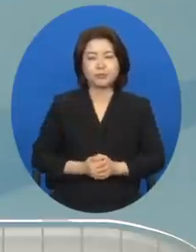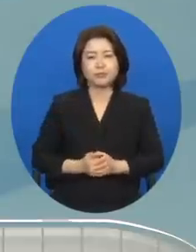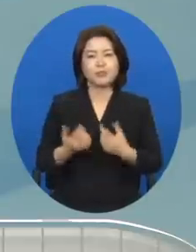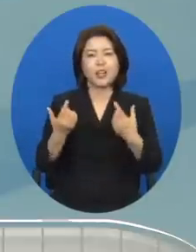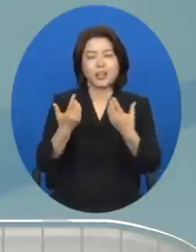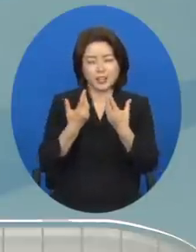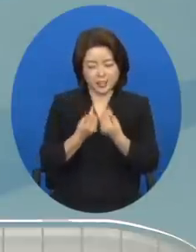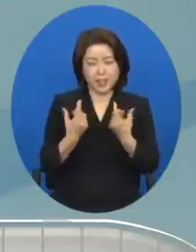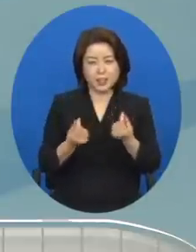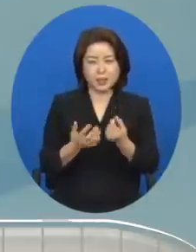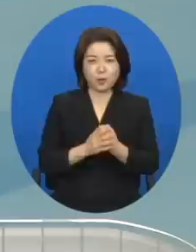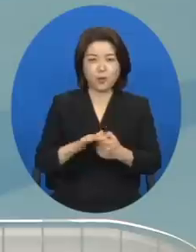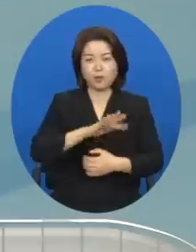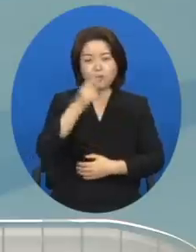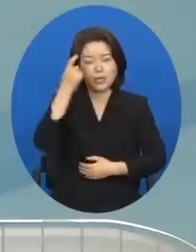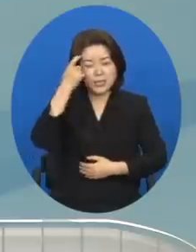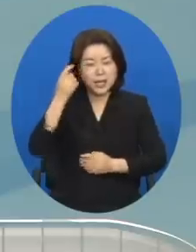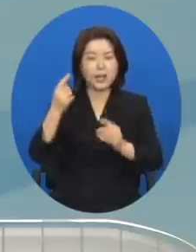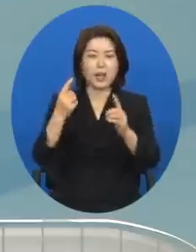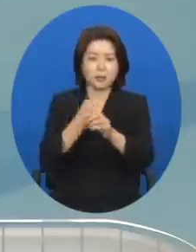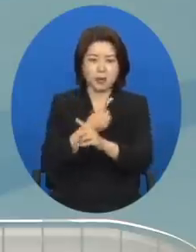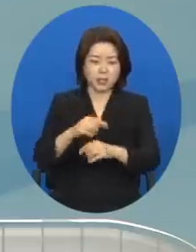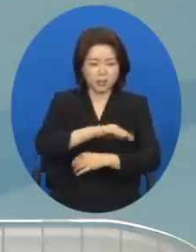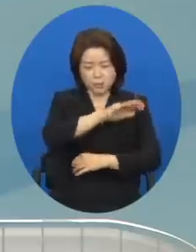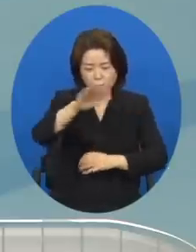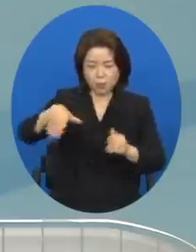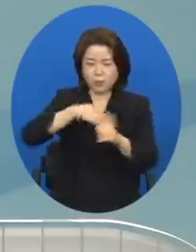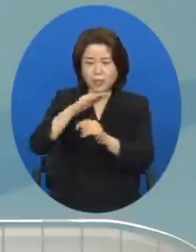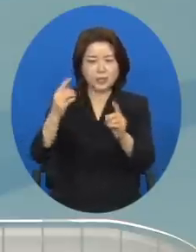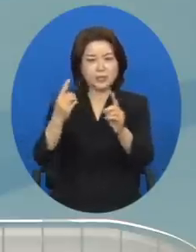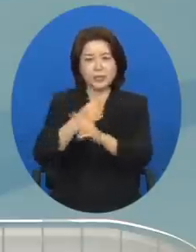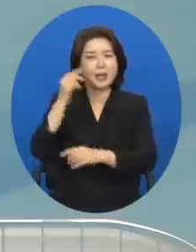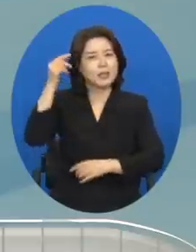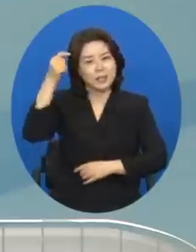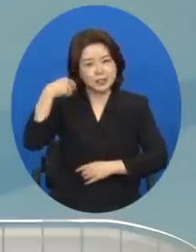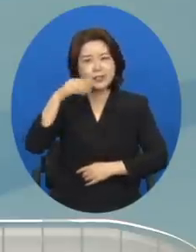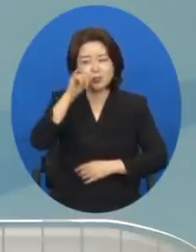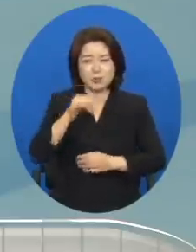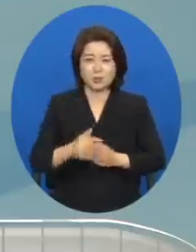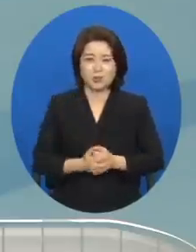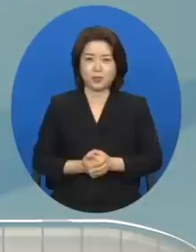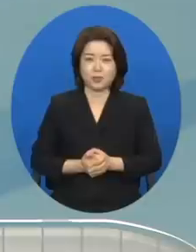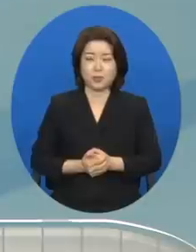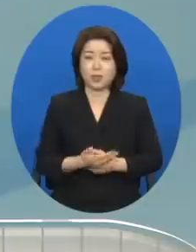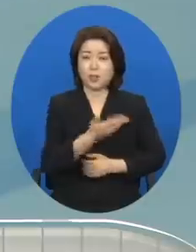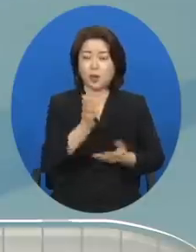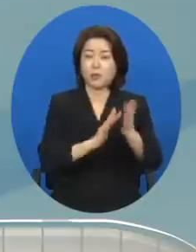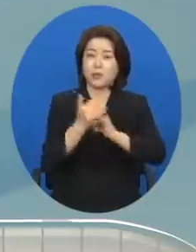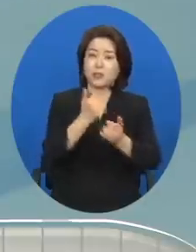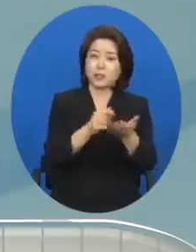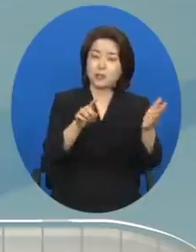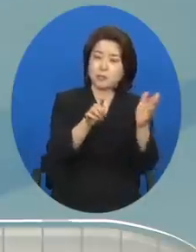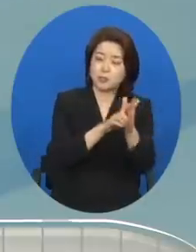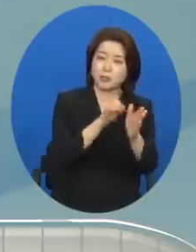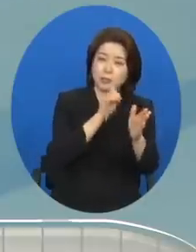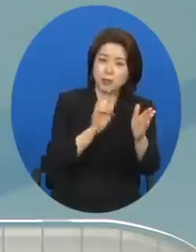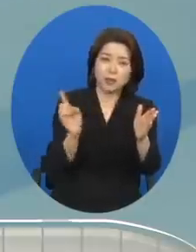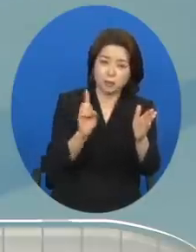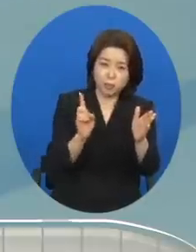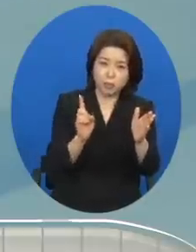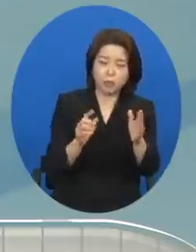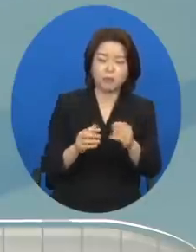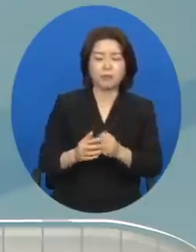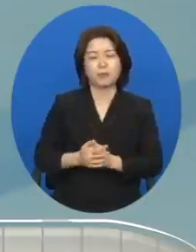게 달라지고 모든 게 달라지는 것이 참 신비한 일이죠. 근데 여러분, 예수를 믿었다는 말은